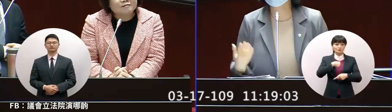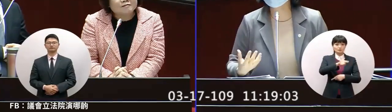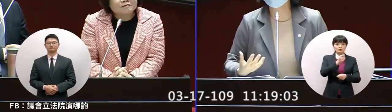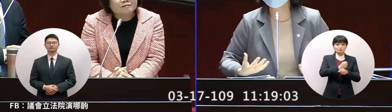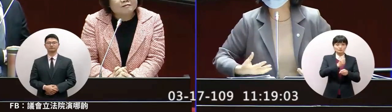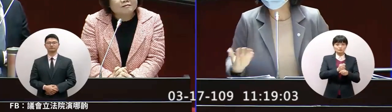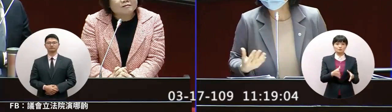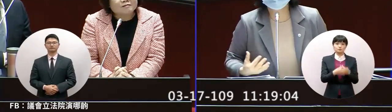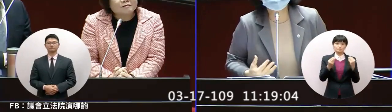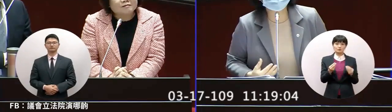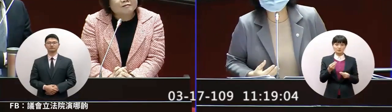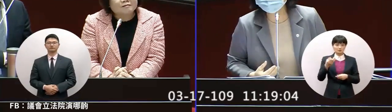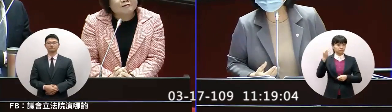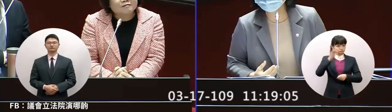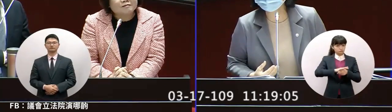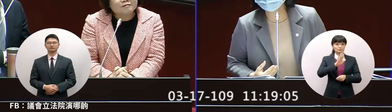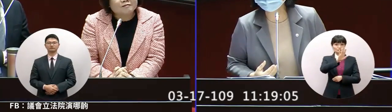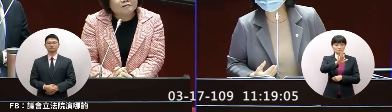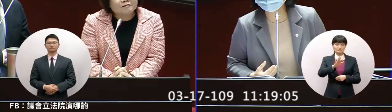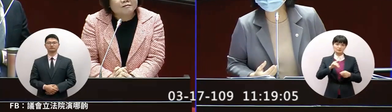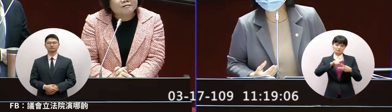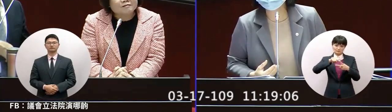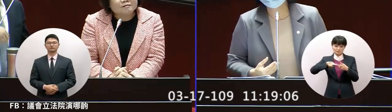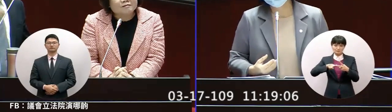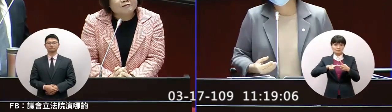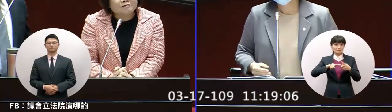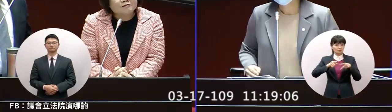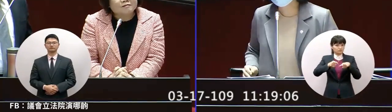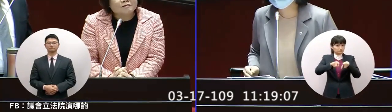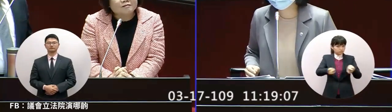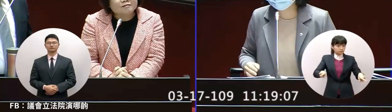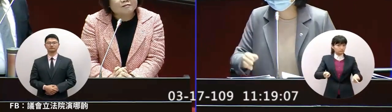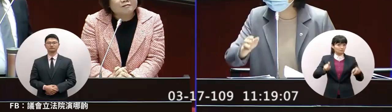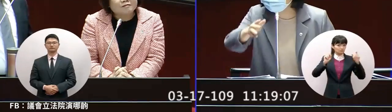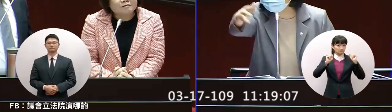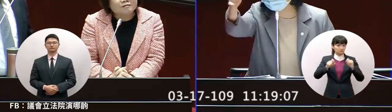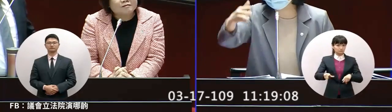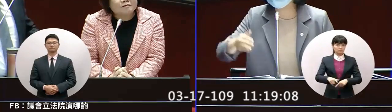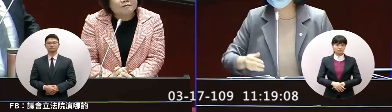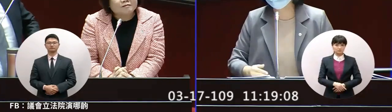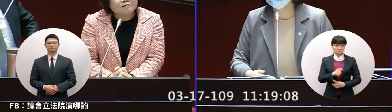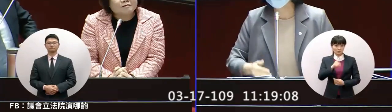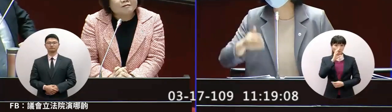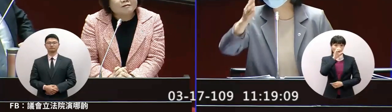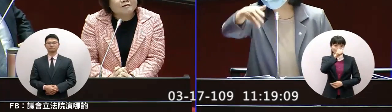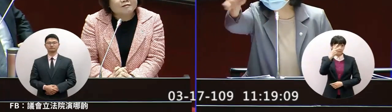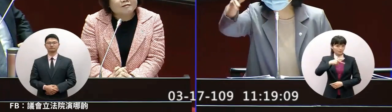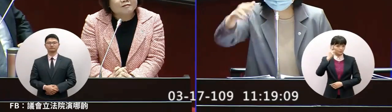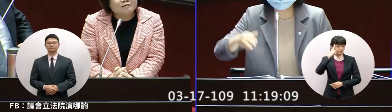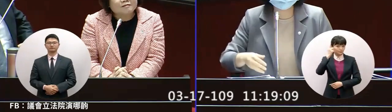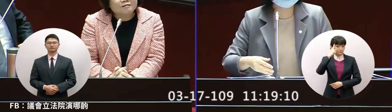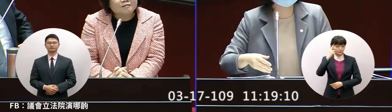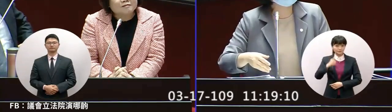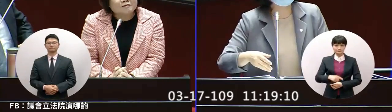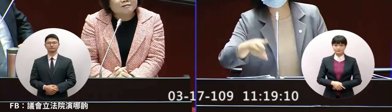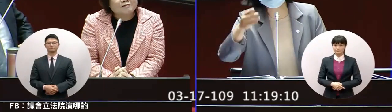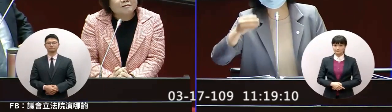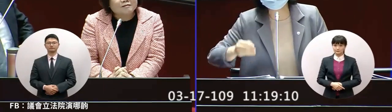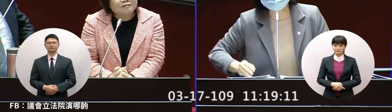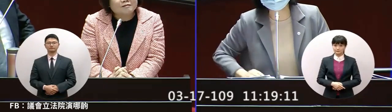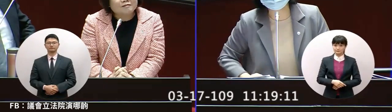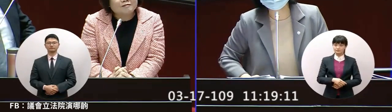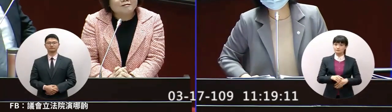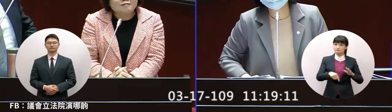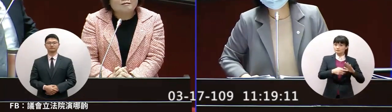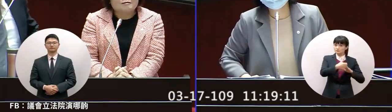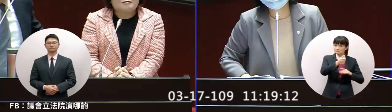薪水，我们就要去做工才有通领薪水。所以你回去再想一下，部长你等一个想一下啦，议